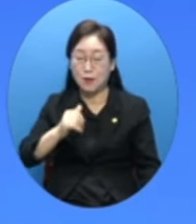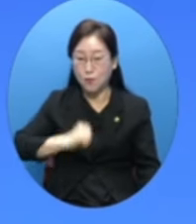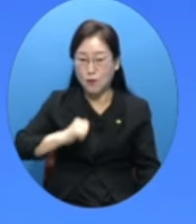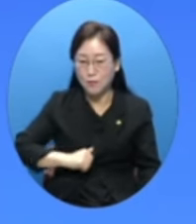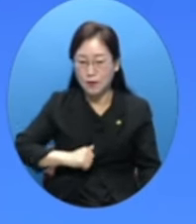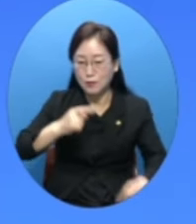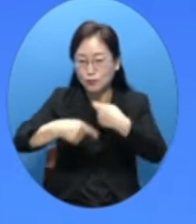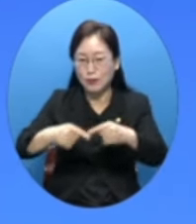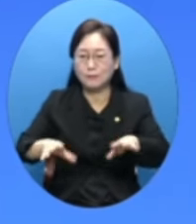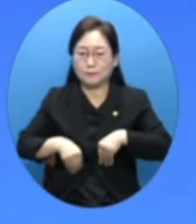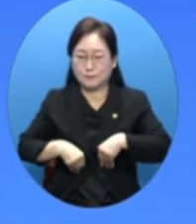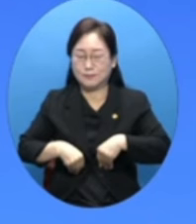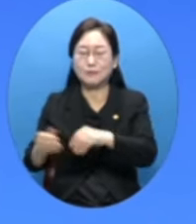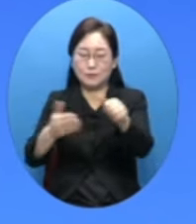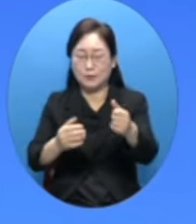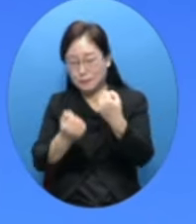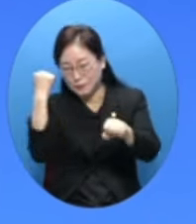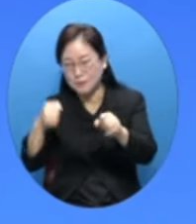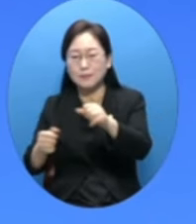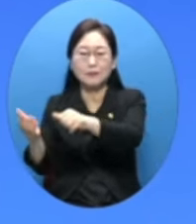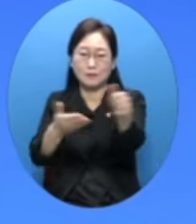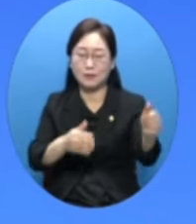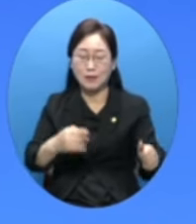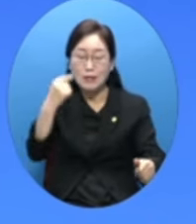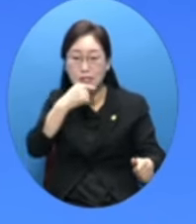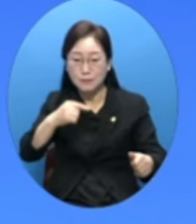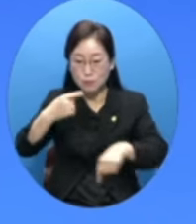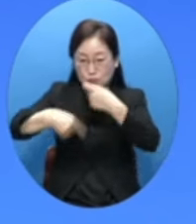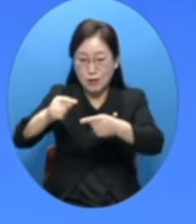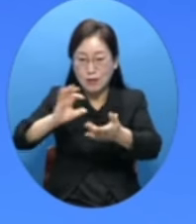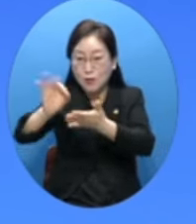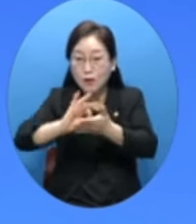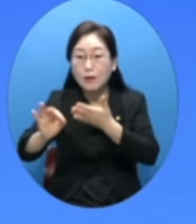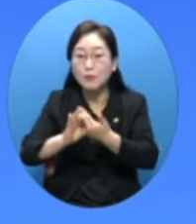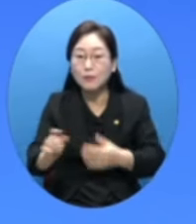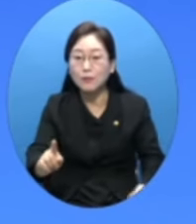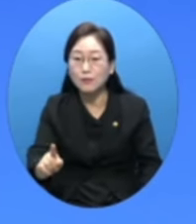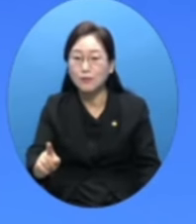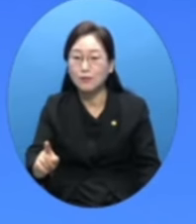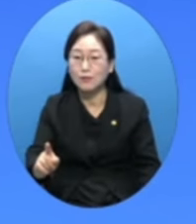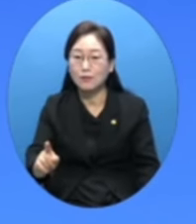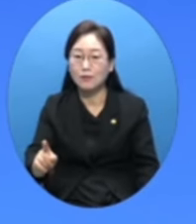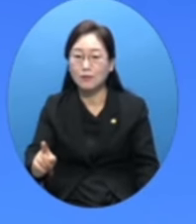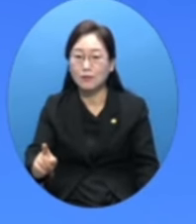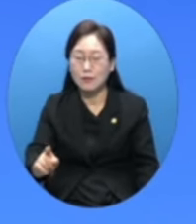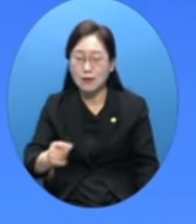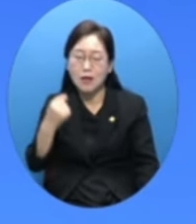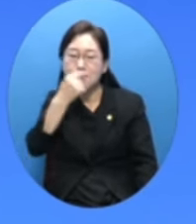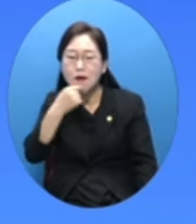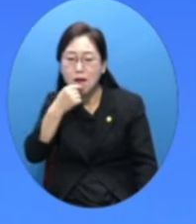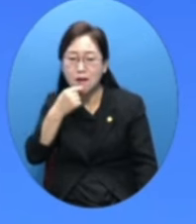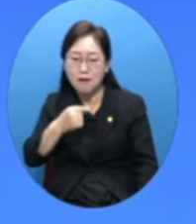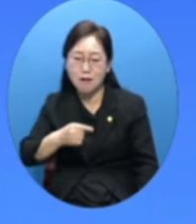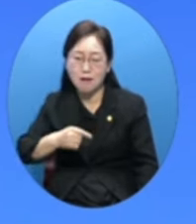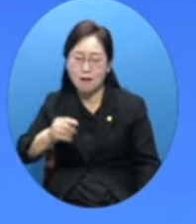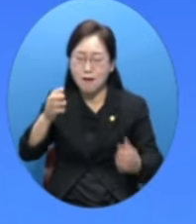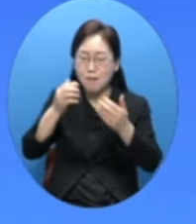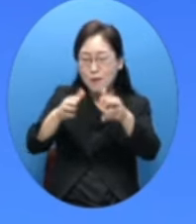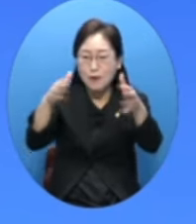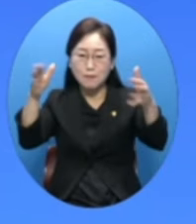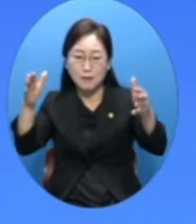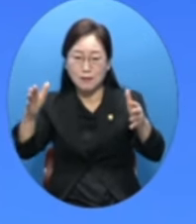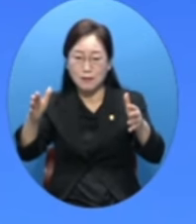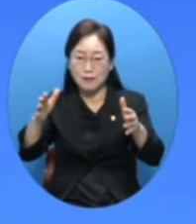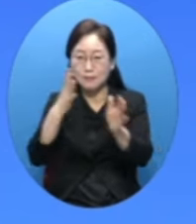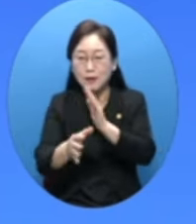것이 최고입니다. 화났을 때 입을 열어 싸우기 시작하면 담지 못할 만큼 다 쏟아버리고 나서